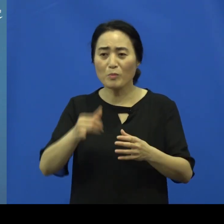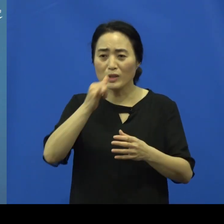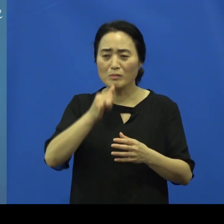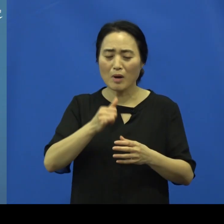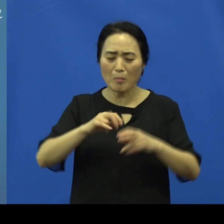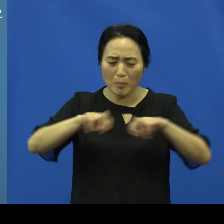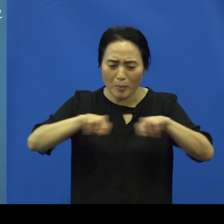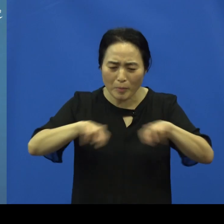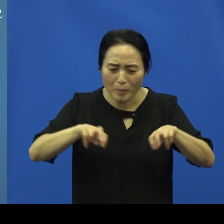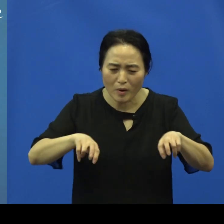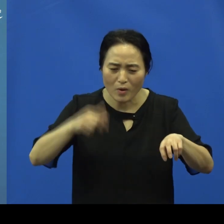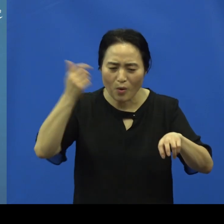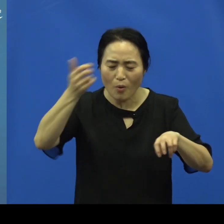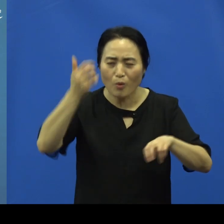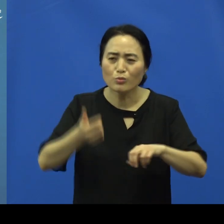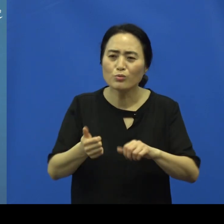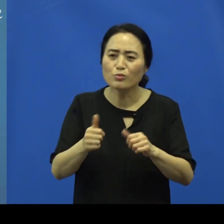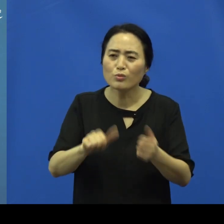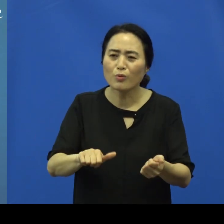길이 있을까?